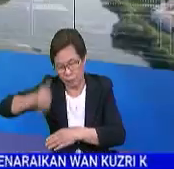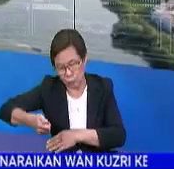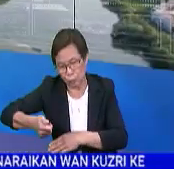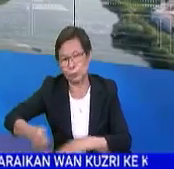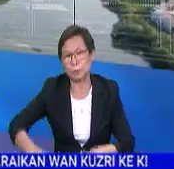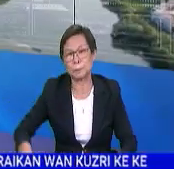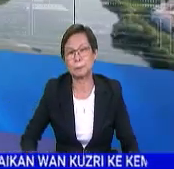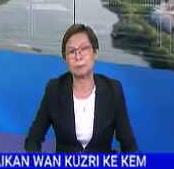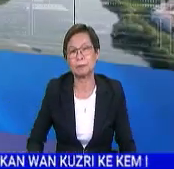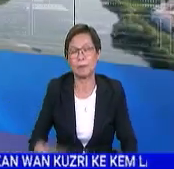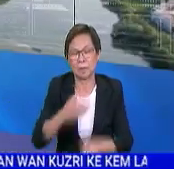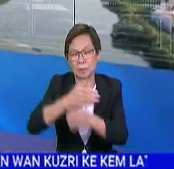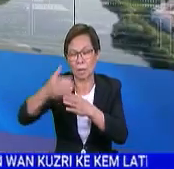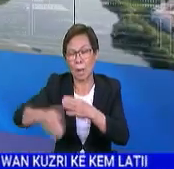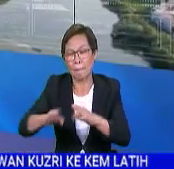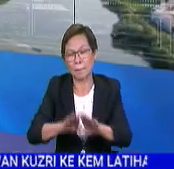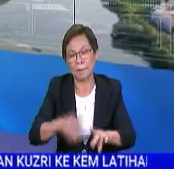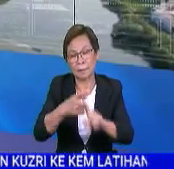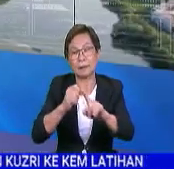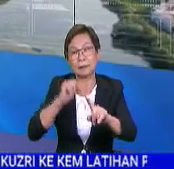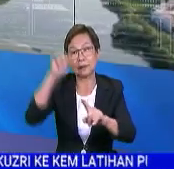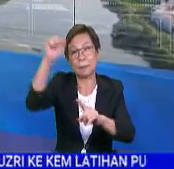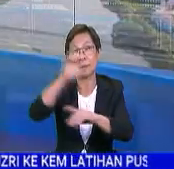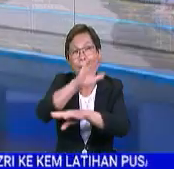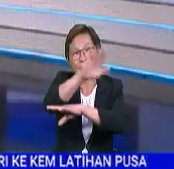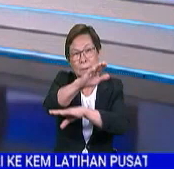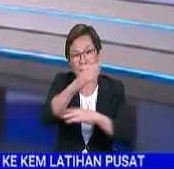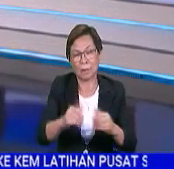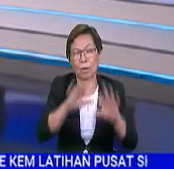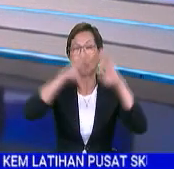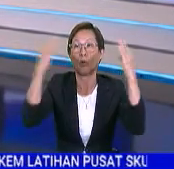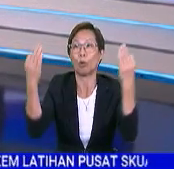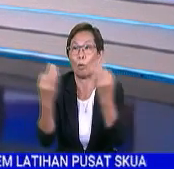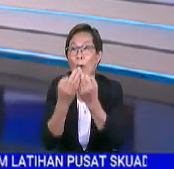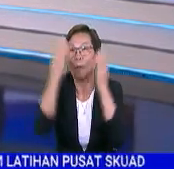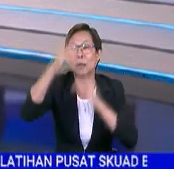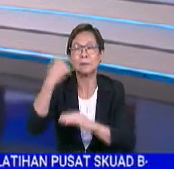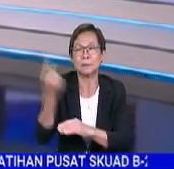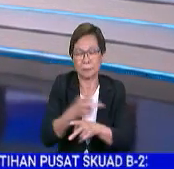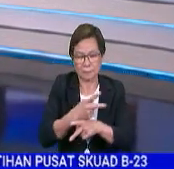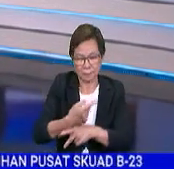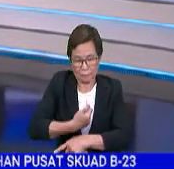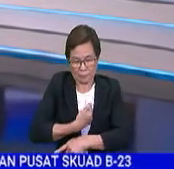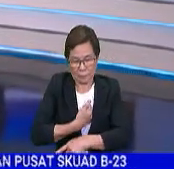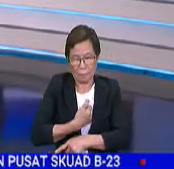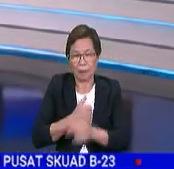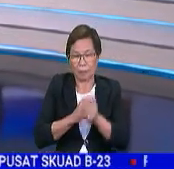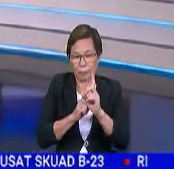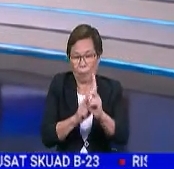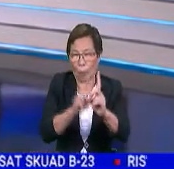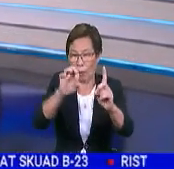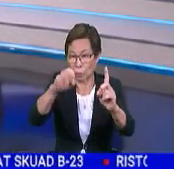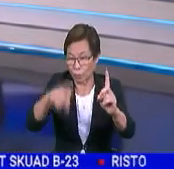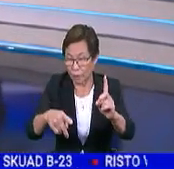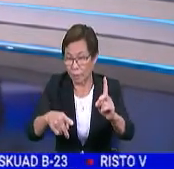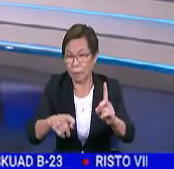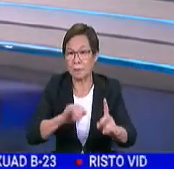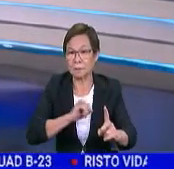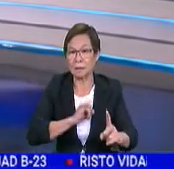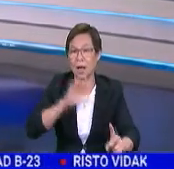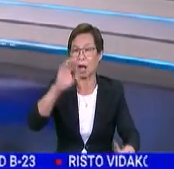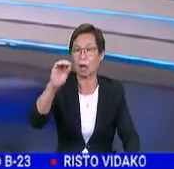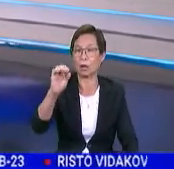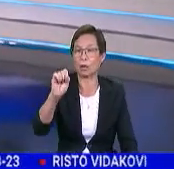esok sekian paparan Sabah untuk petang ini keluarga Malaysia sentiasa jaga diri patuh sop saya